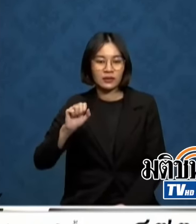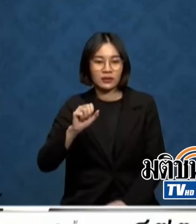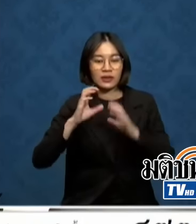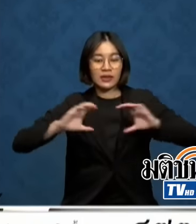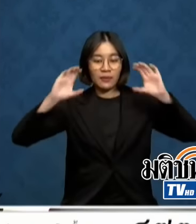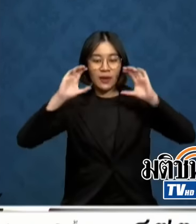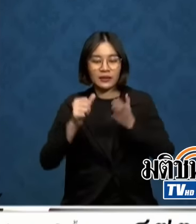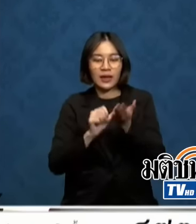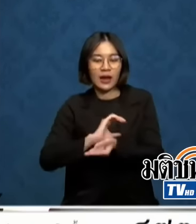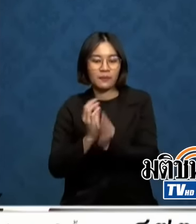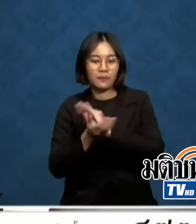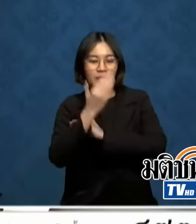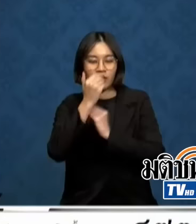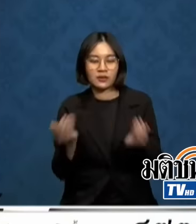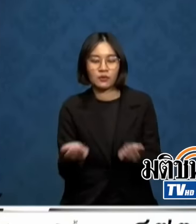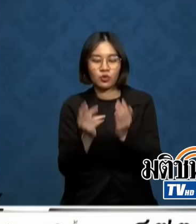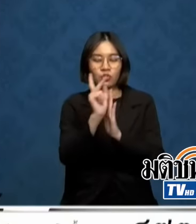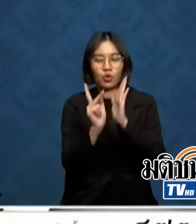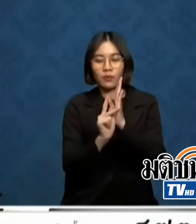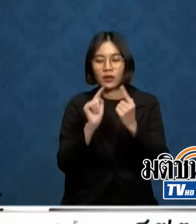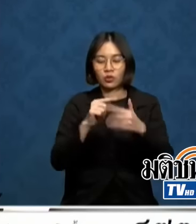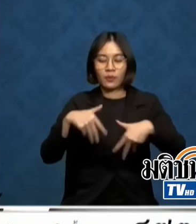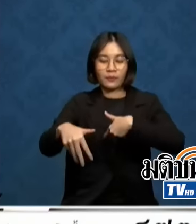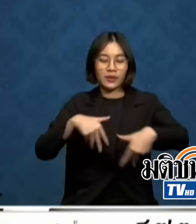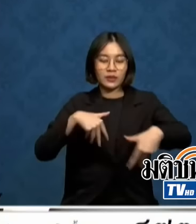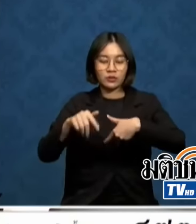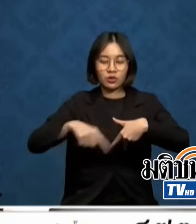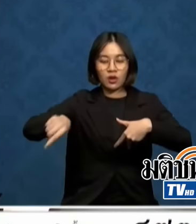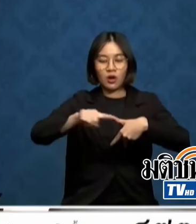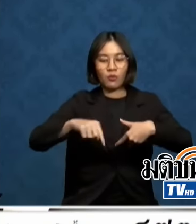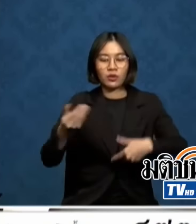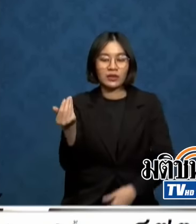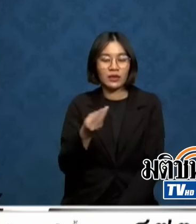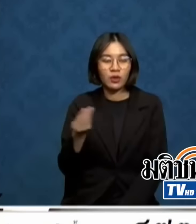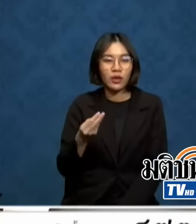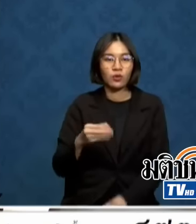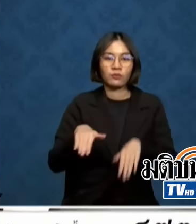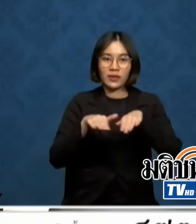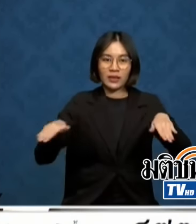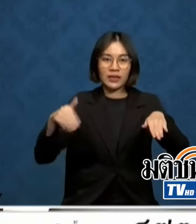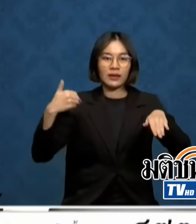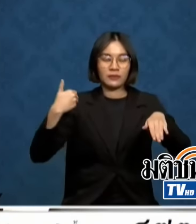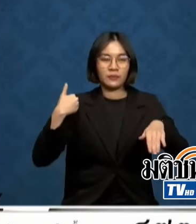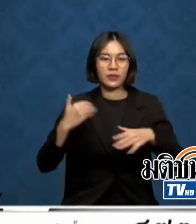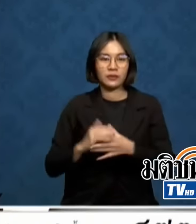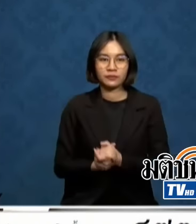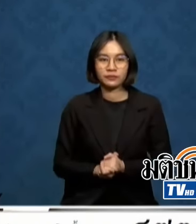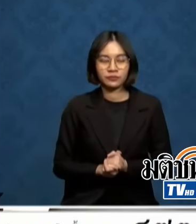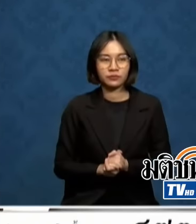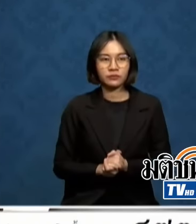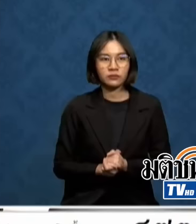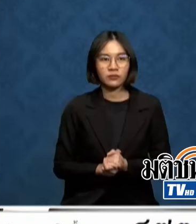ทางการทำงานเพื่อทำให้การผลักดันกฎหมายที่เป็นประโยชน์สำหรับพี่น้องประชาชนนั้นมีความรวดเร็วและมีประสิทธิภาพมากขึ้นกว่าเดิม